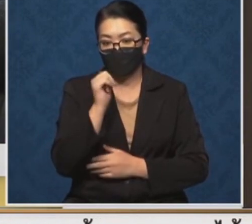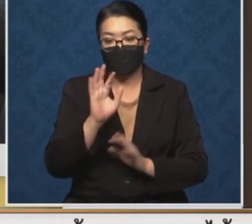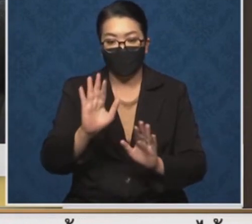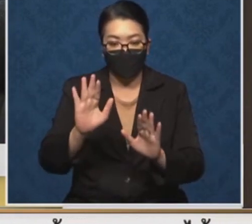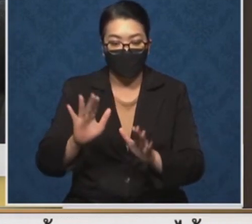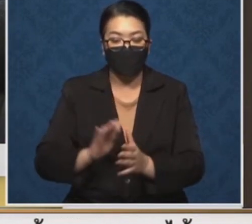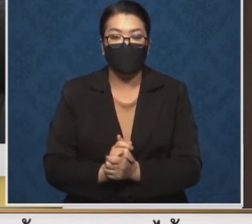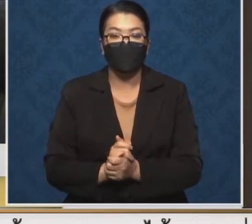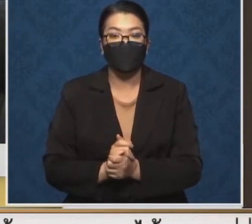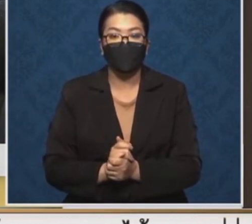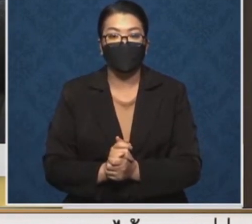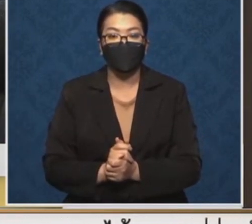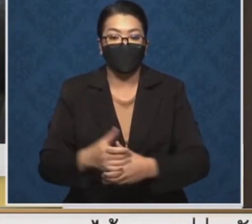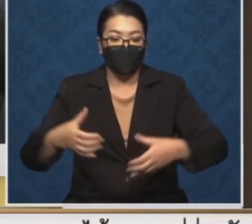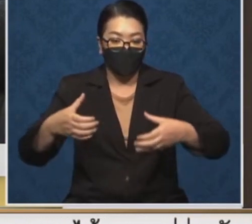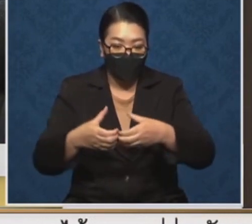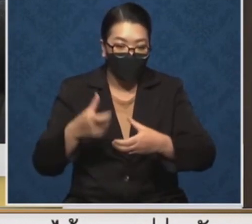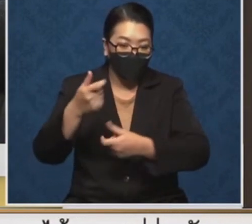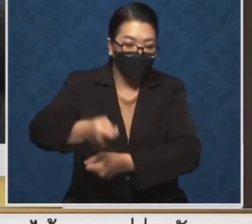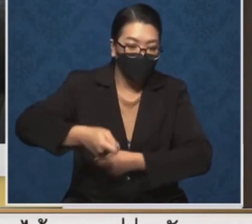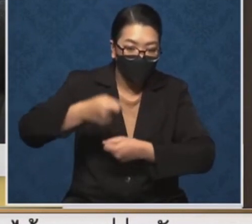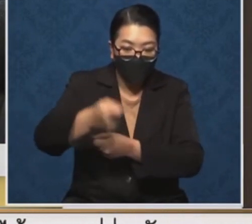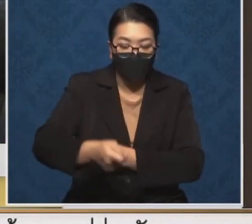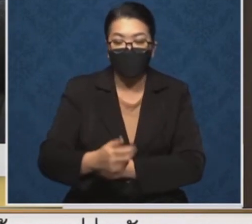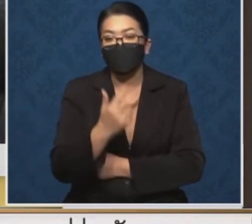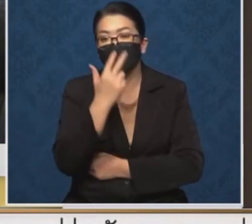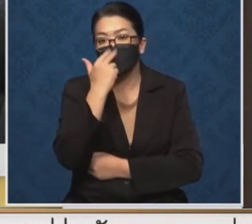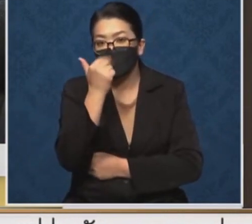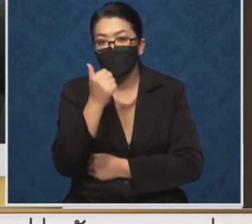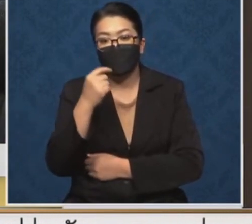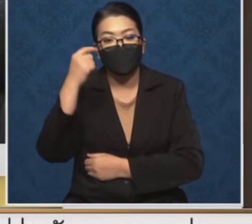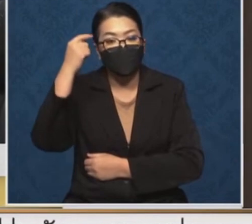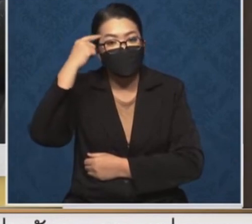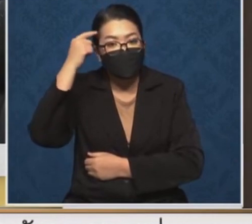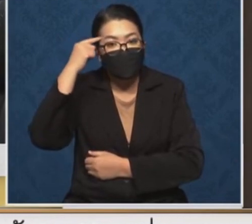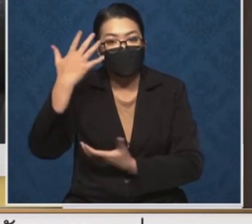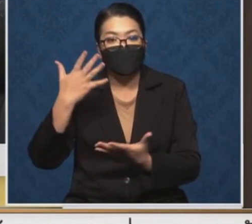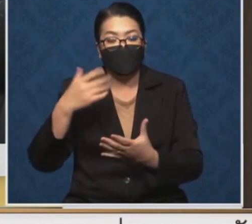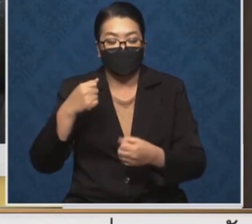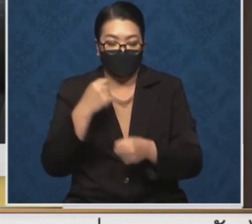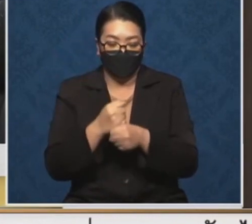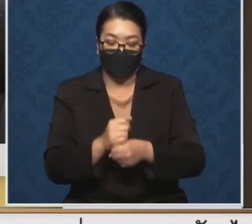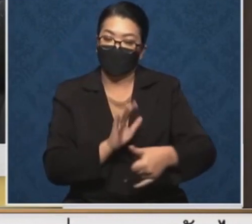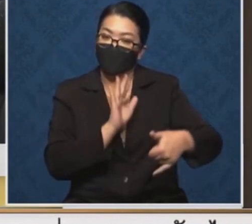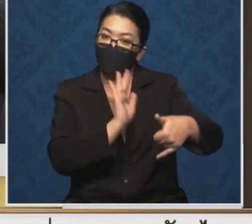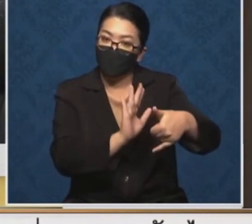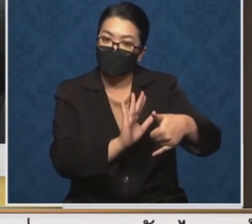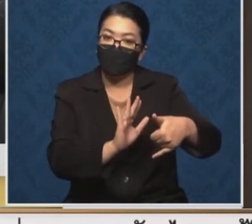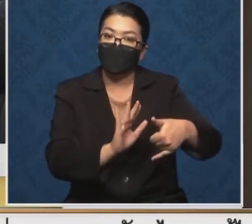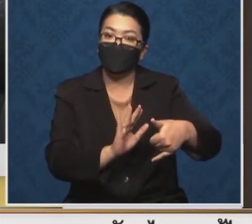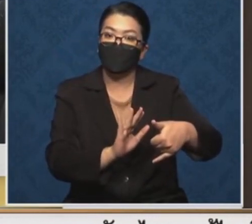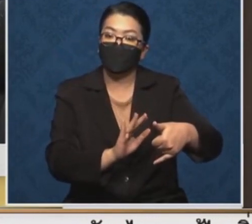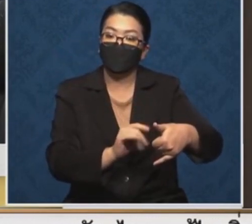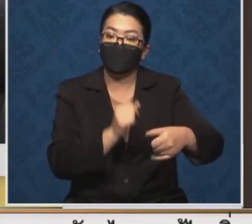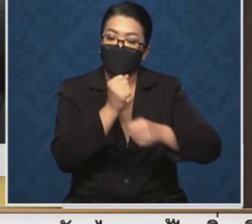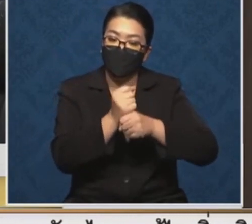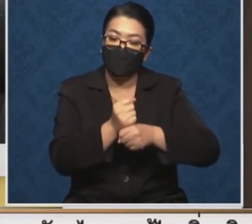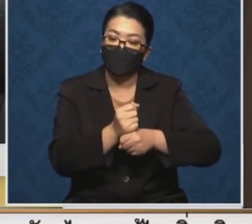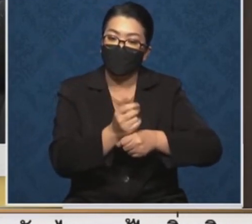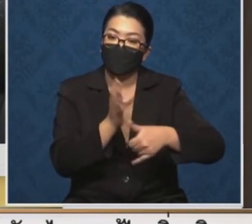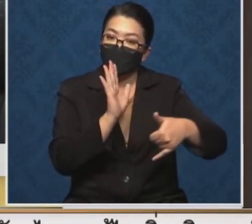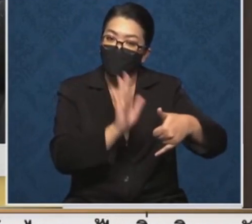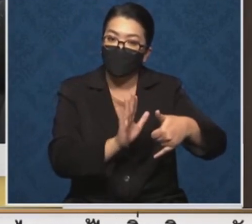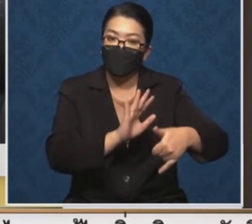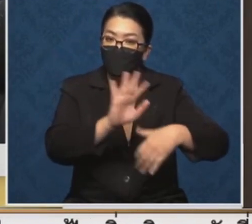ละเลยพี่น้องเกษตรกรอย่าคิดว่าการกระทำของท่านั้นมีทั้ง